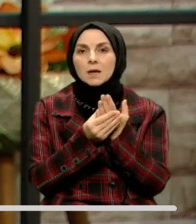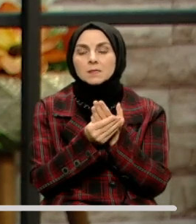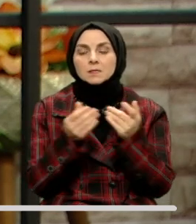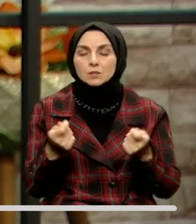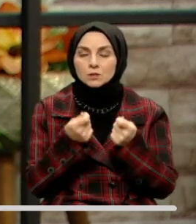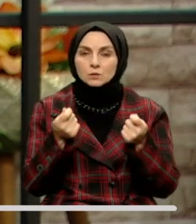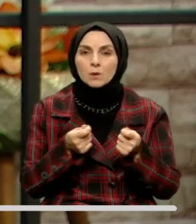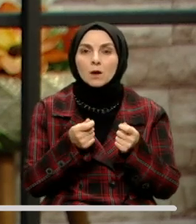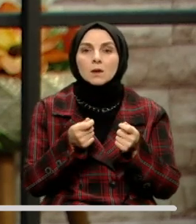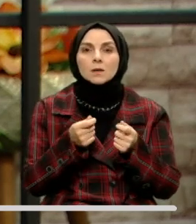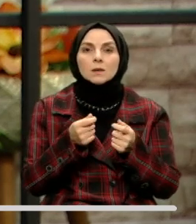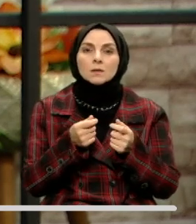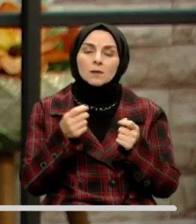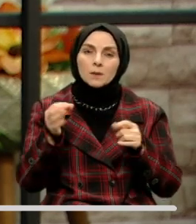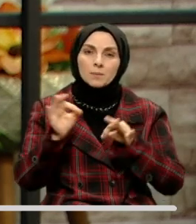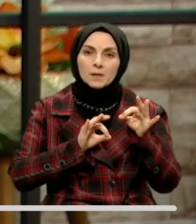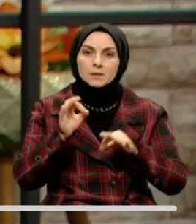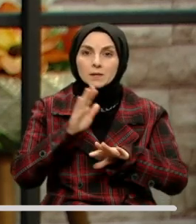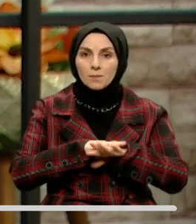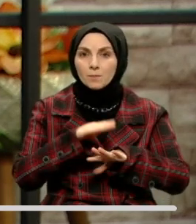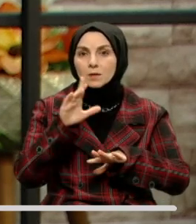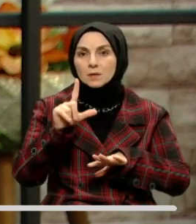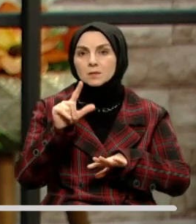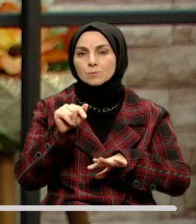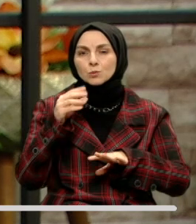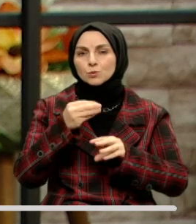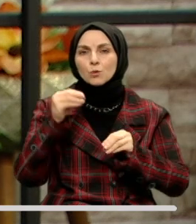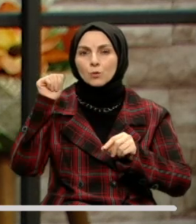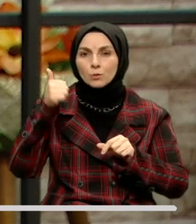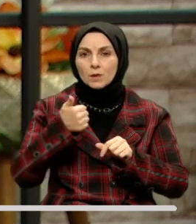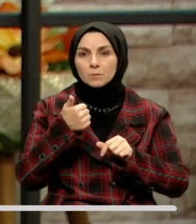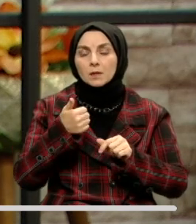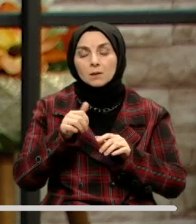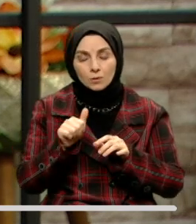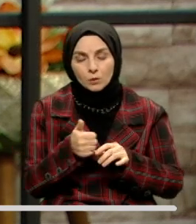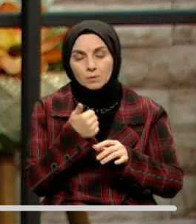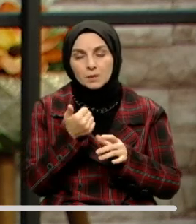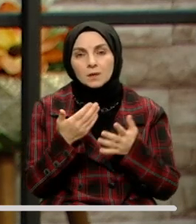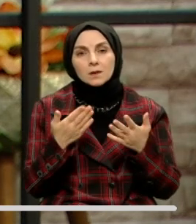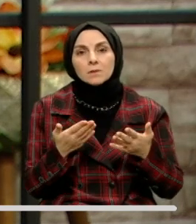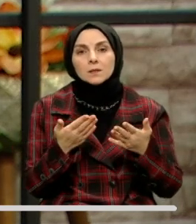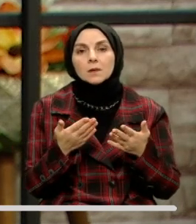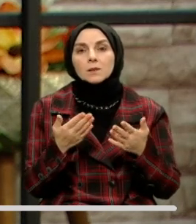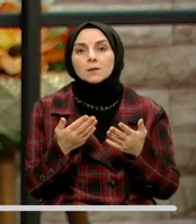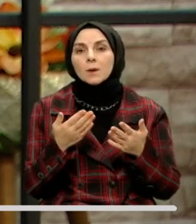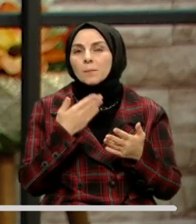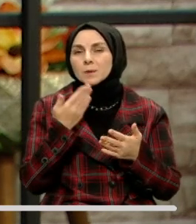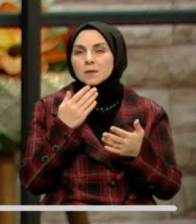gerçekten çok önemli. Evet teknoloji saati olacak ama teknoloji saatinde ne yapıyoruz? Ne kadar zaman